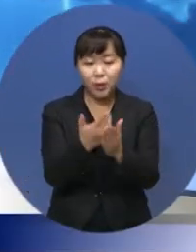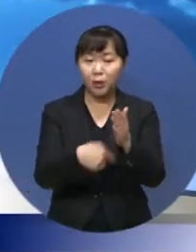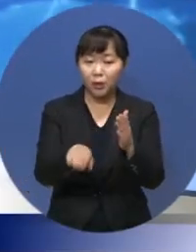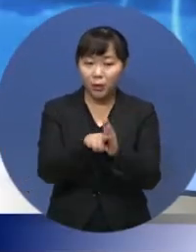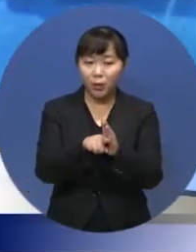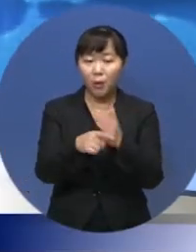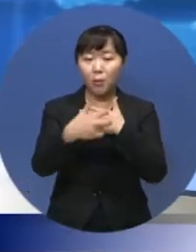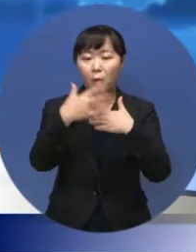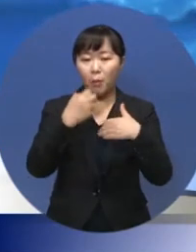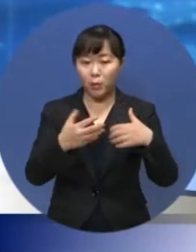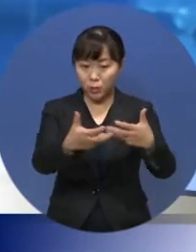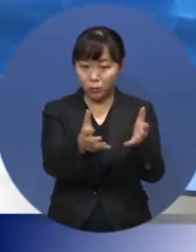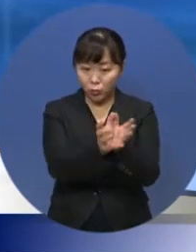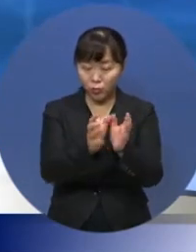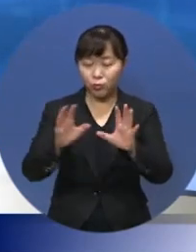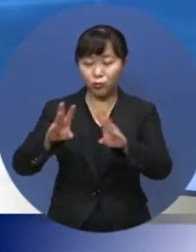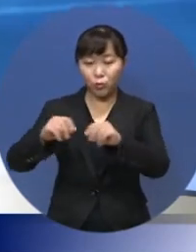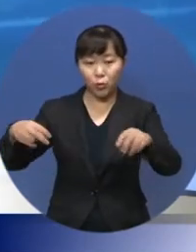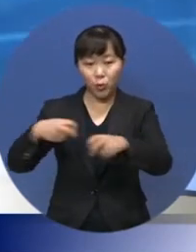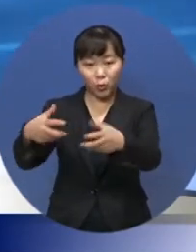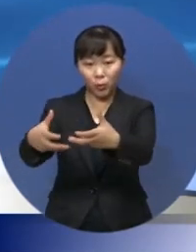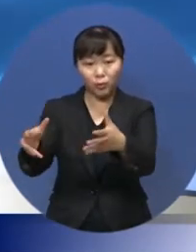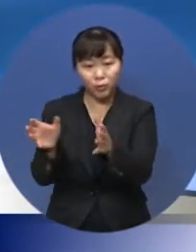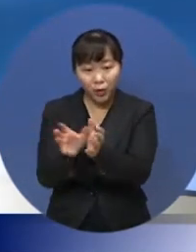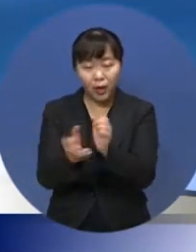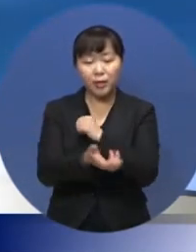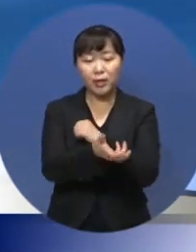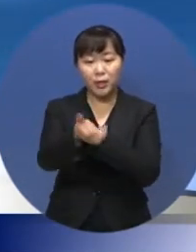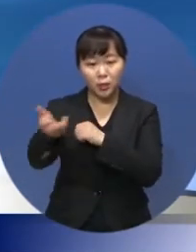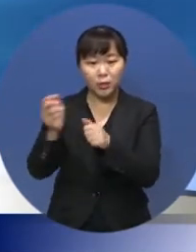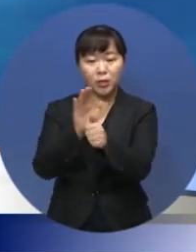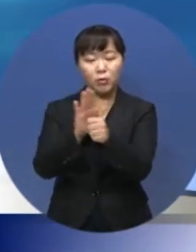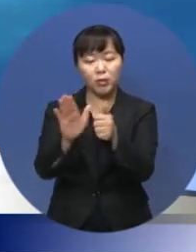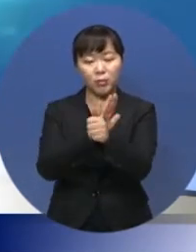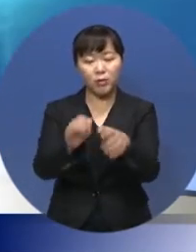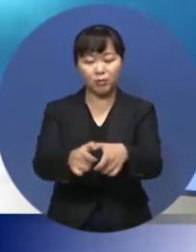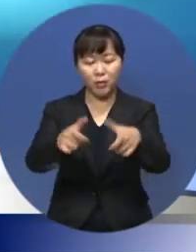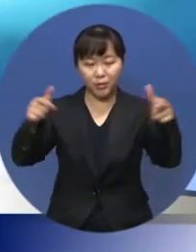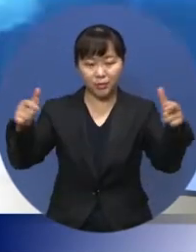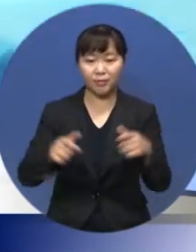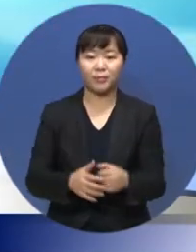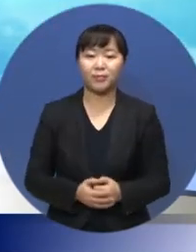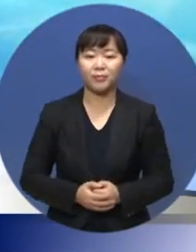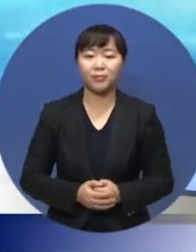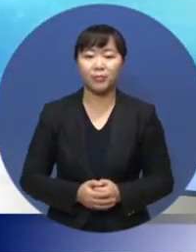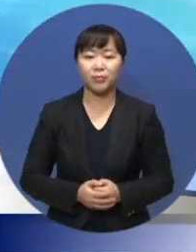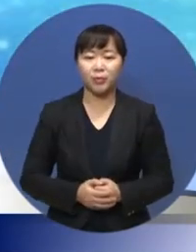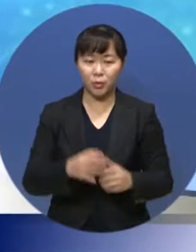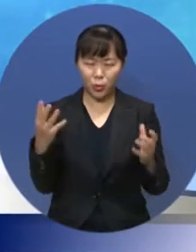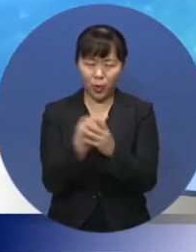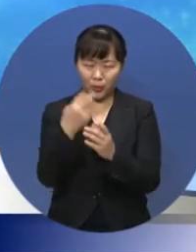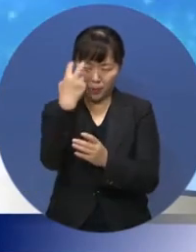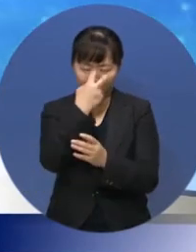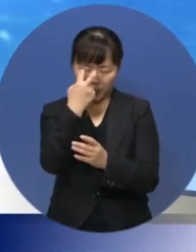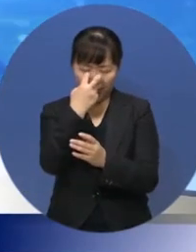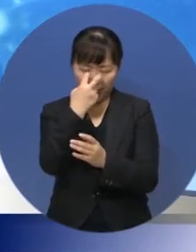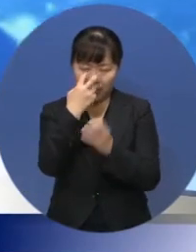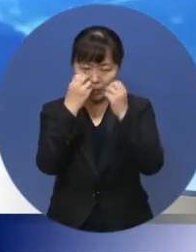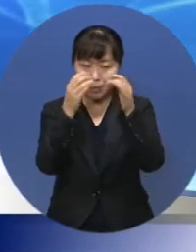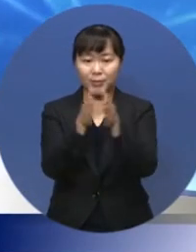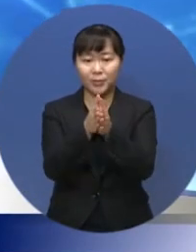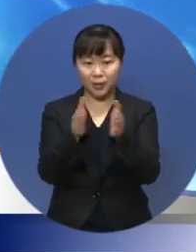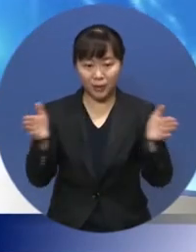보건복지부와 국토교통부가 이동 지원 서비스를 확대 합니다 종합 조사가 새롭게 도입되는